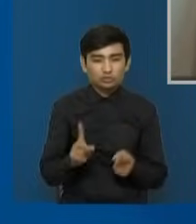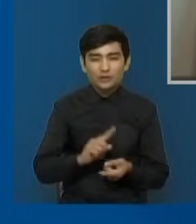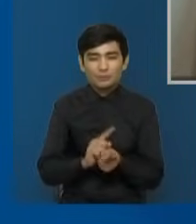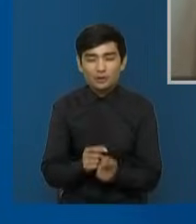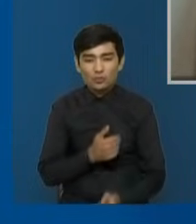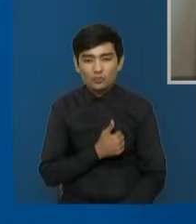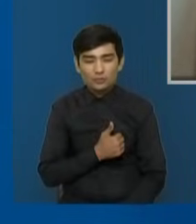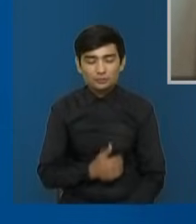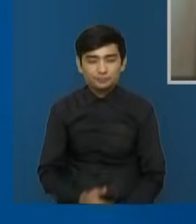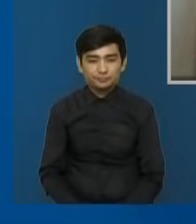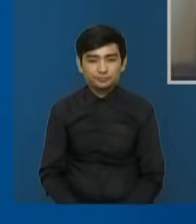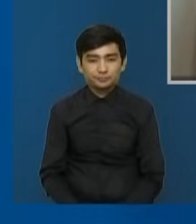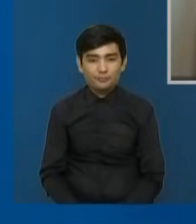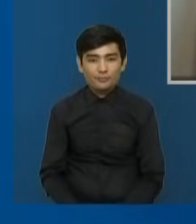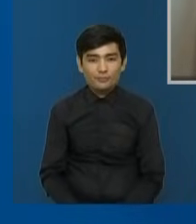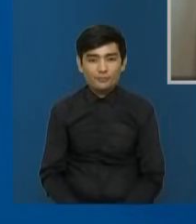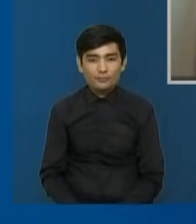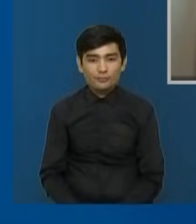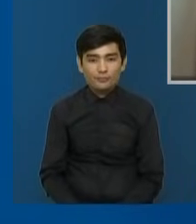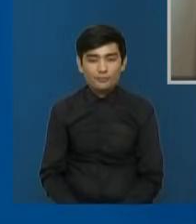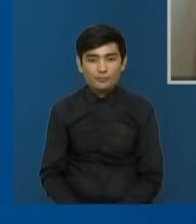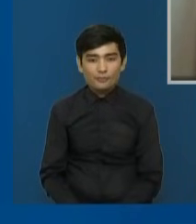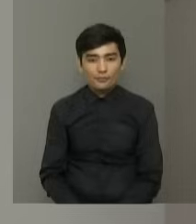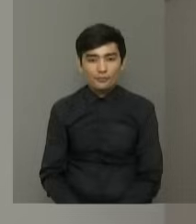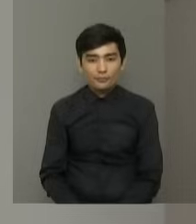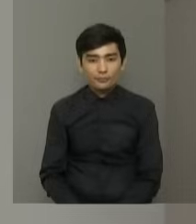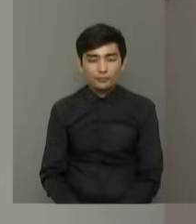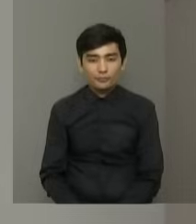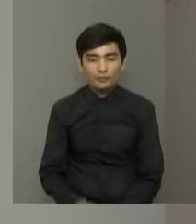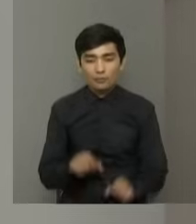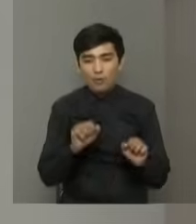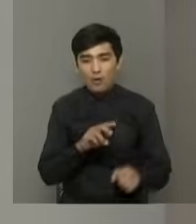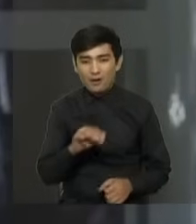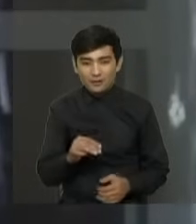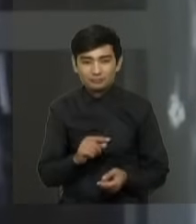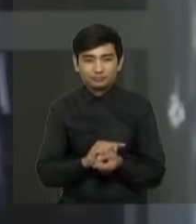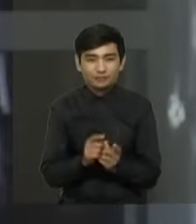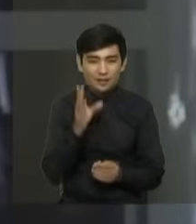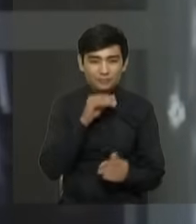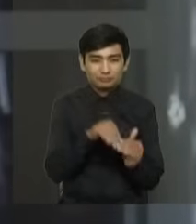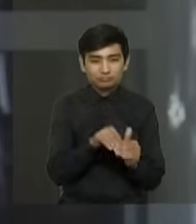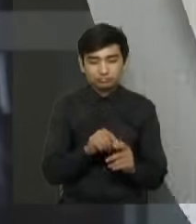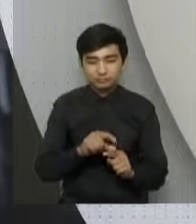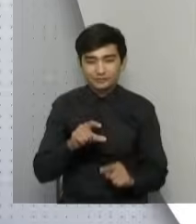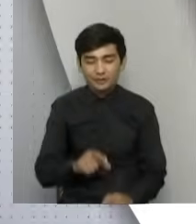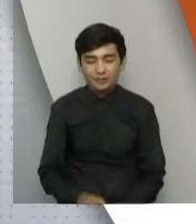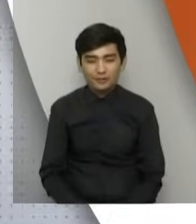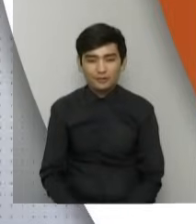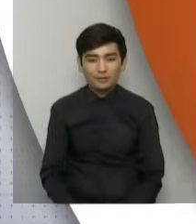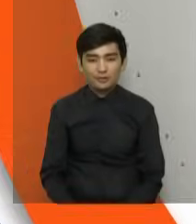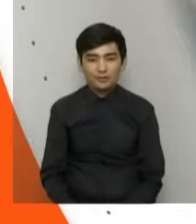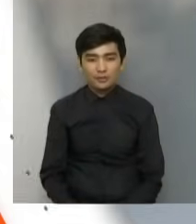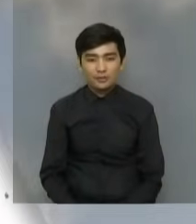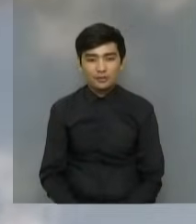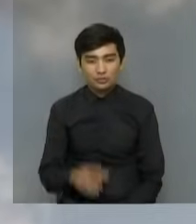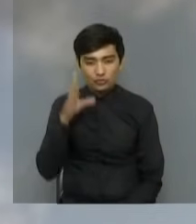изменить? Платят все, а пользуются только тогда, когда ты заболел. Возможно ли перейти на накопительную модель?